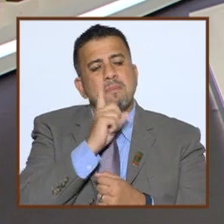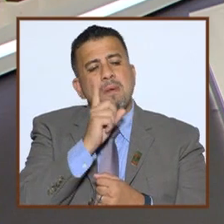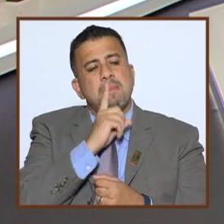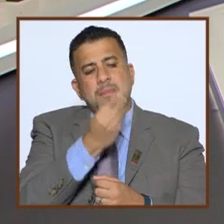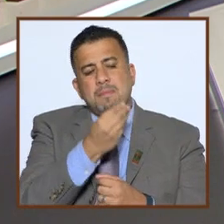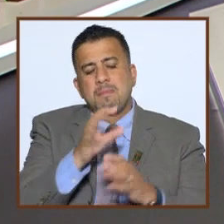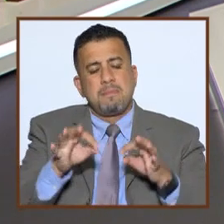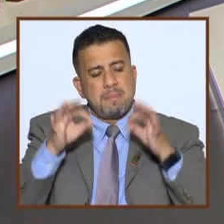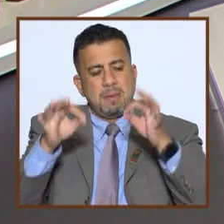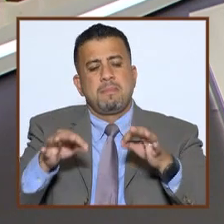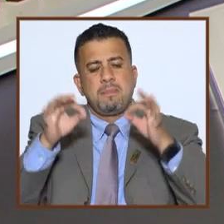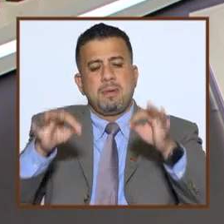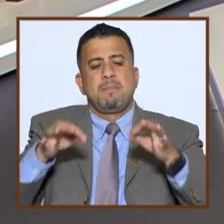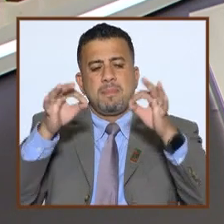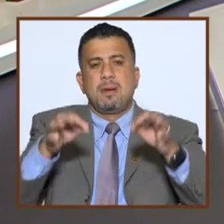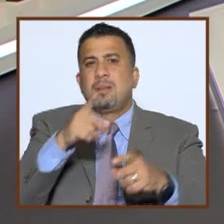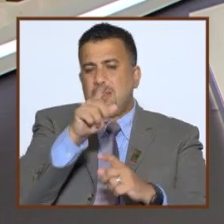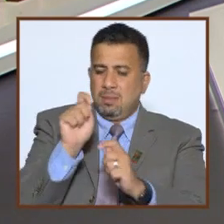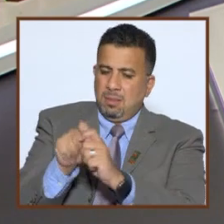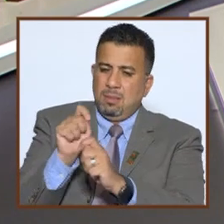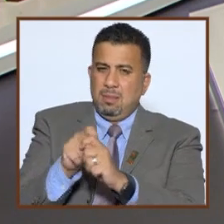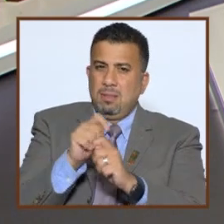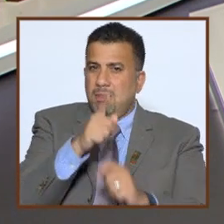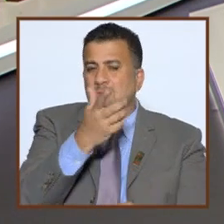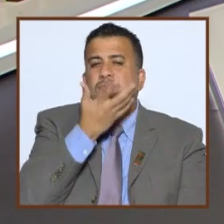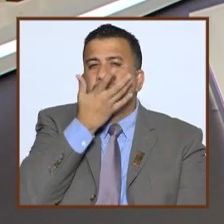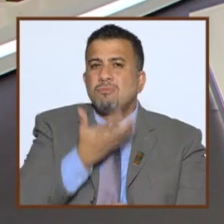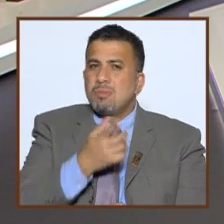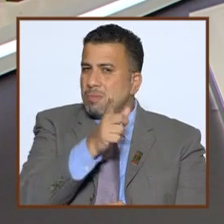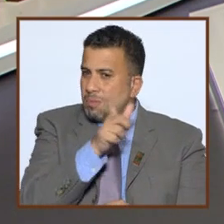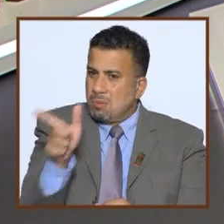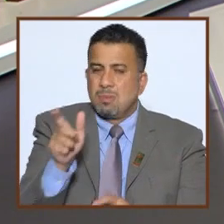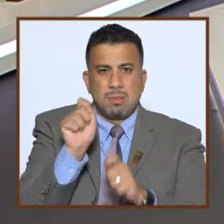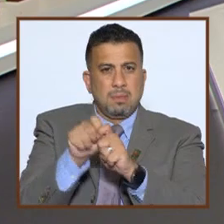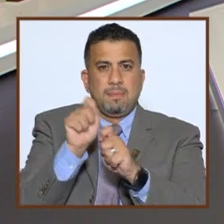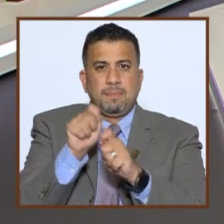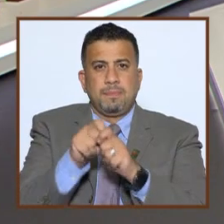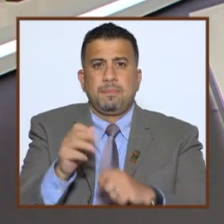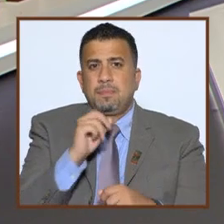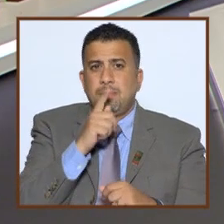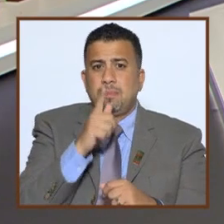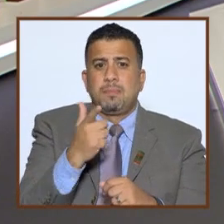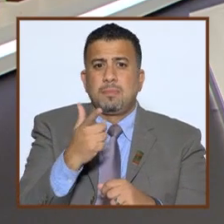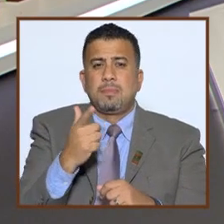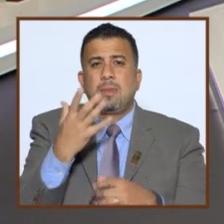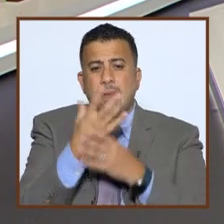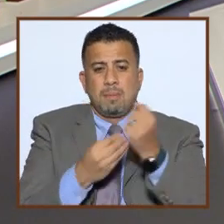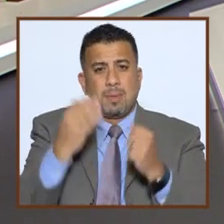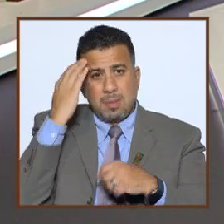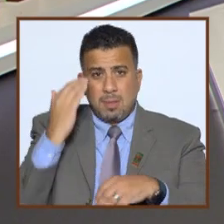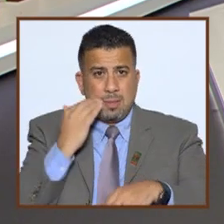يا شيخ الله يحفظك الله يجزاك خير ويحفظك ويطلع يا شيخ بجسمها كدمات